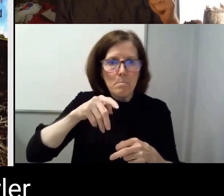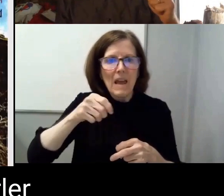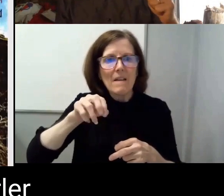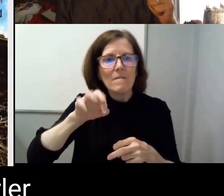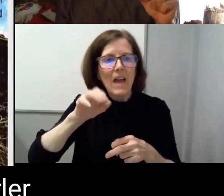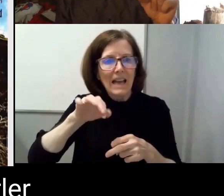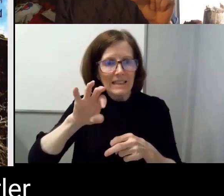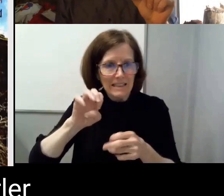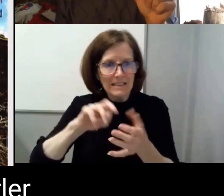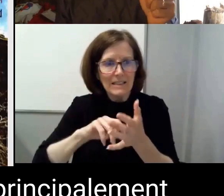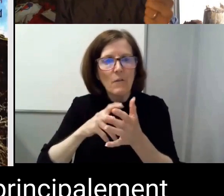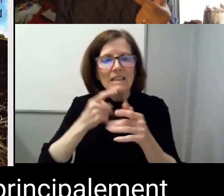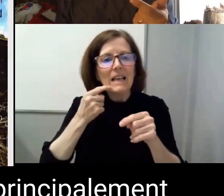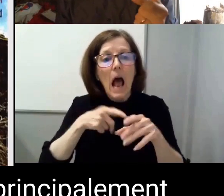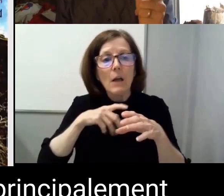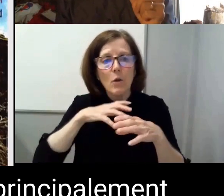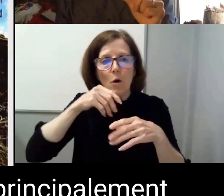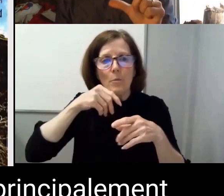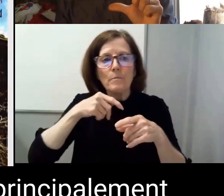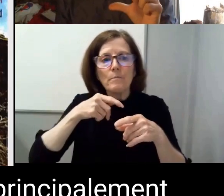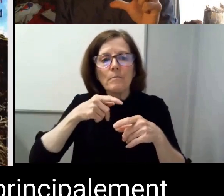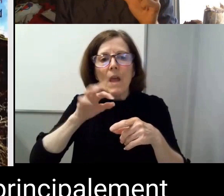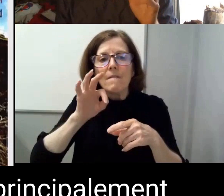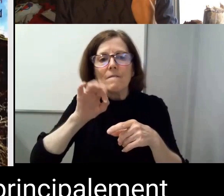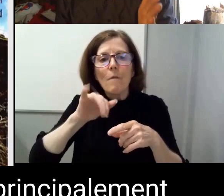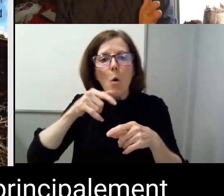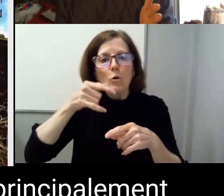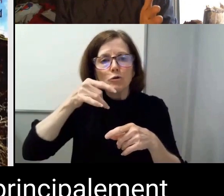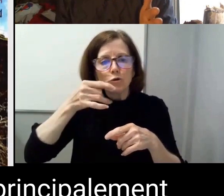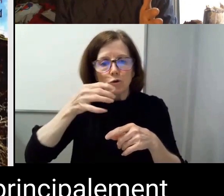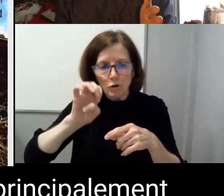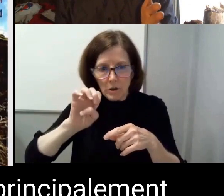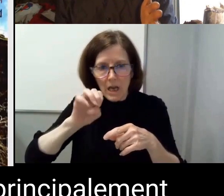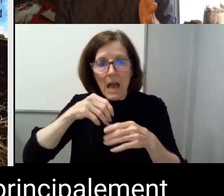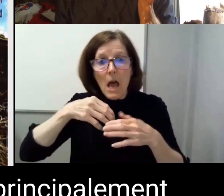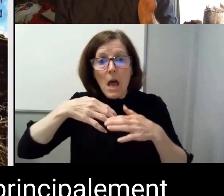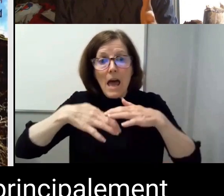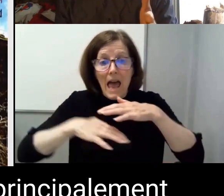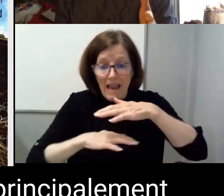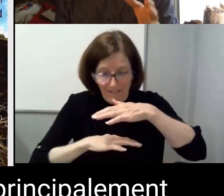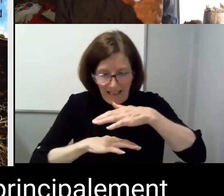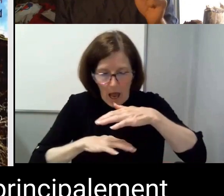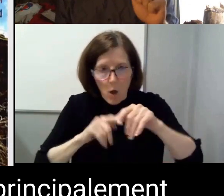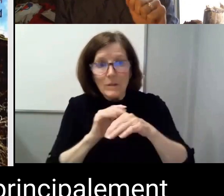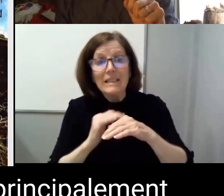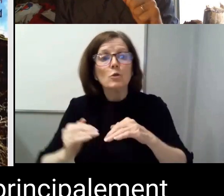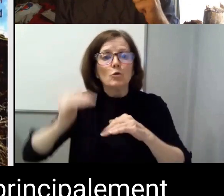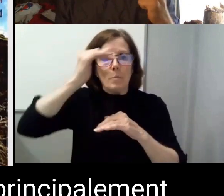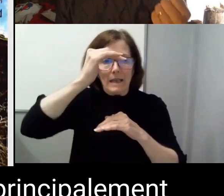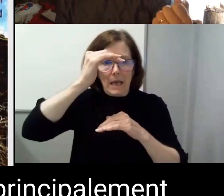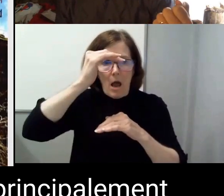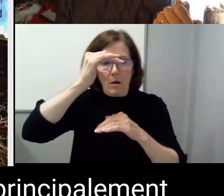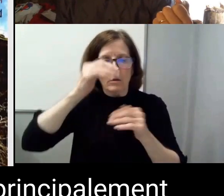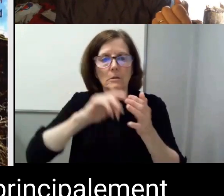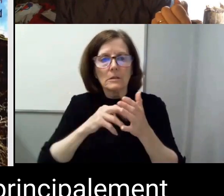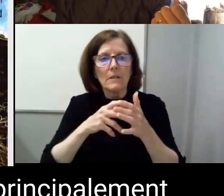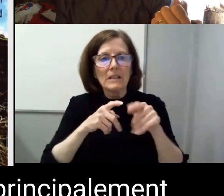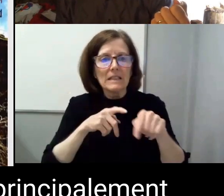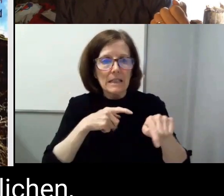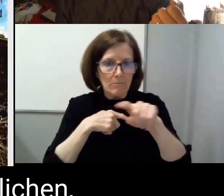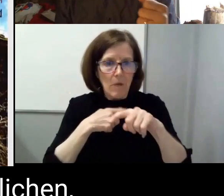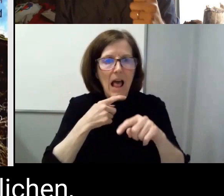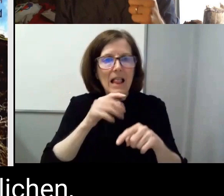inférieur puis supérieur. Puis cette distinction-là, elle est principalement sur la capacité des fonges à produire des